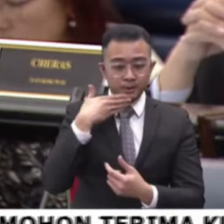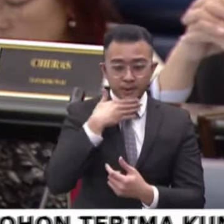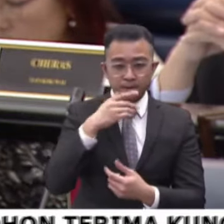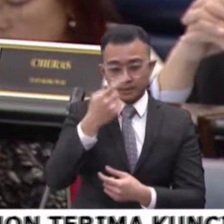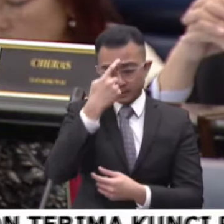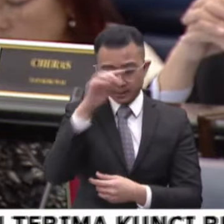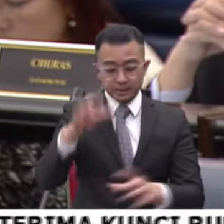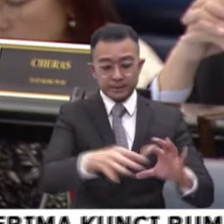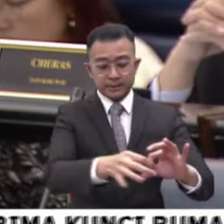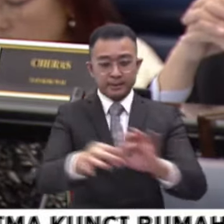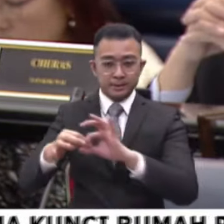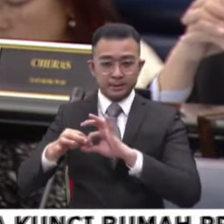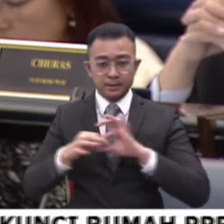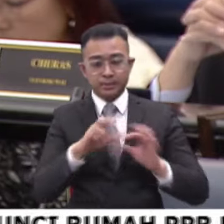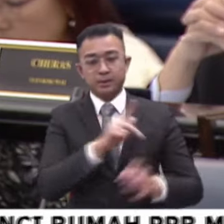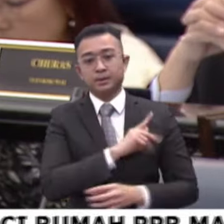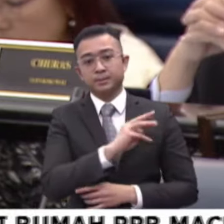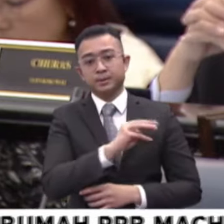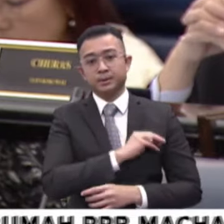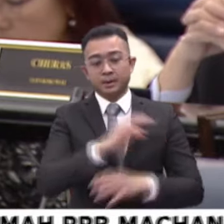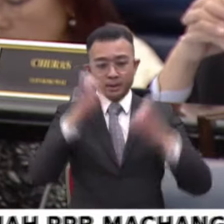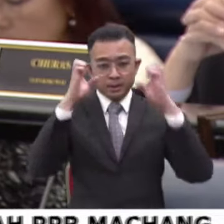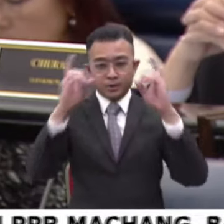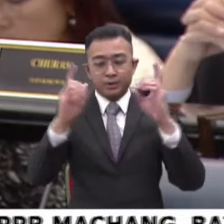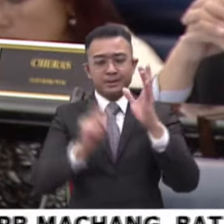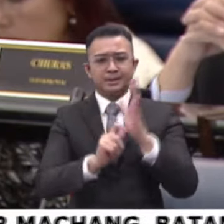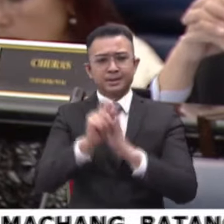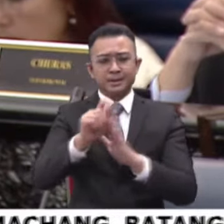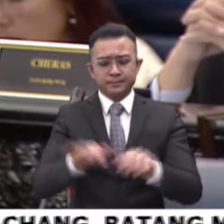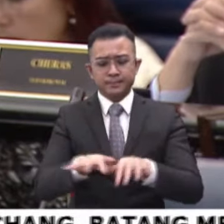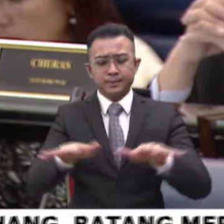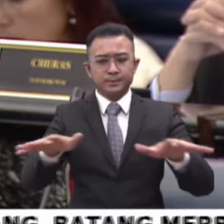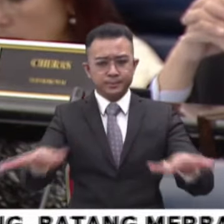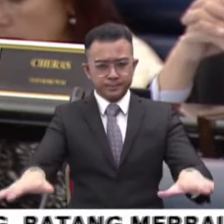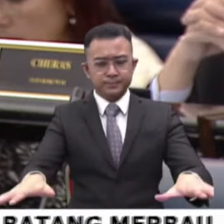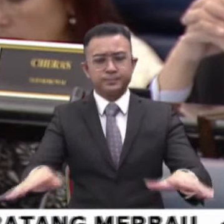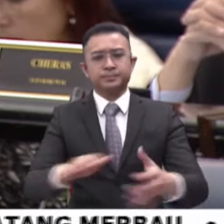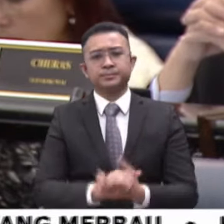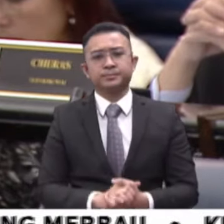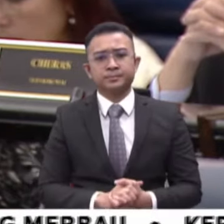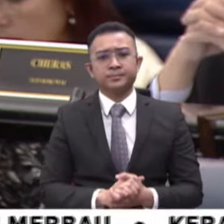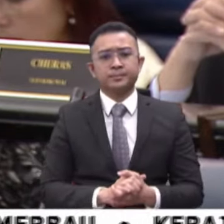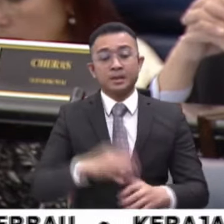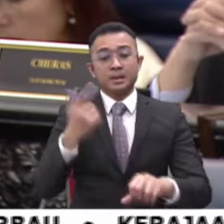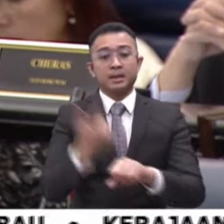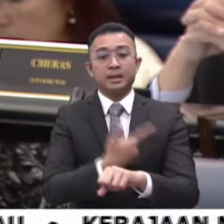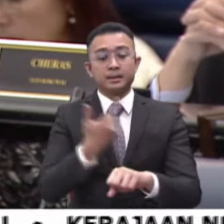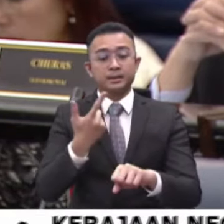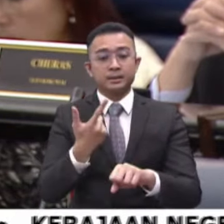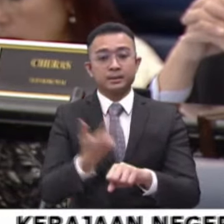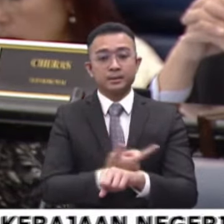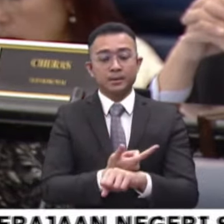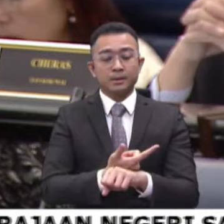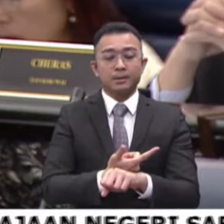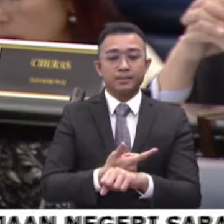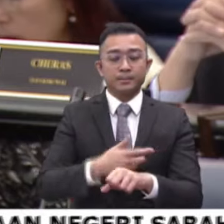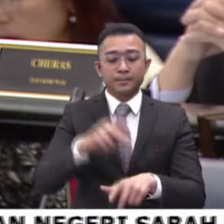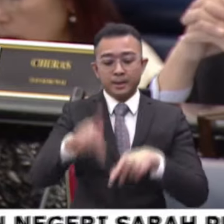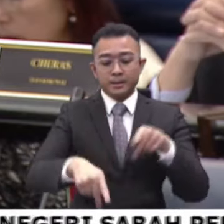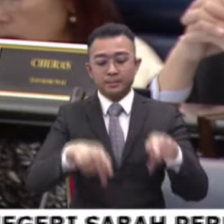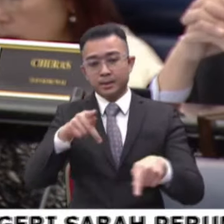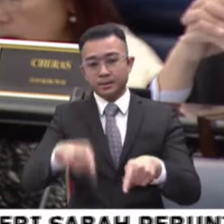tetapi untuk bekerjasama dengan Kementerian Pendidikan Tinggi untuk mengembangkan skim ini kepada skim latihan mahasiswa